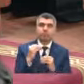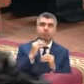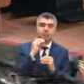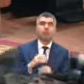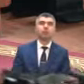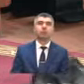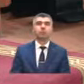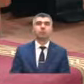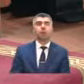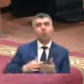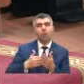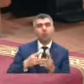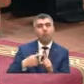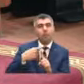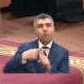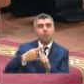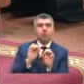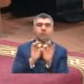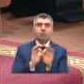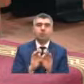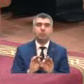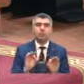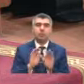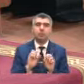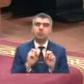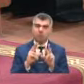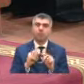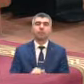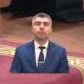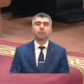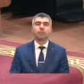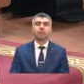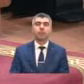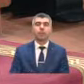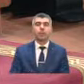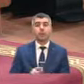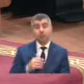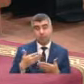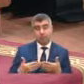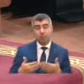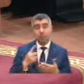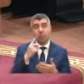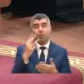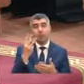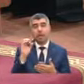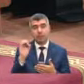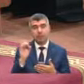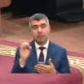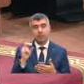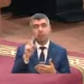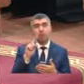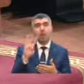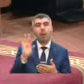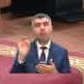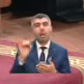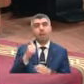لأن ما بقاش الأفق مشدود. اليوم سنويا كيدوزوا تقريبا 130 140، ونحاولوا ما أمكن